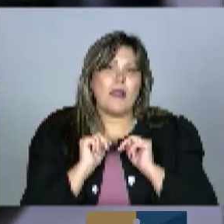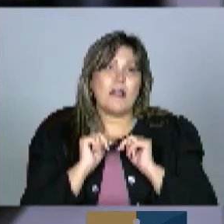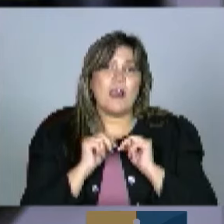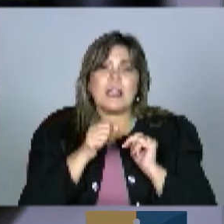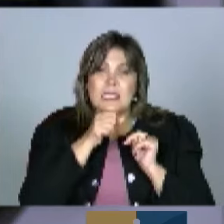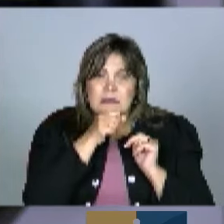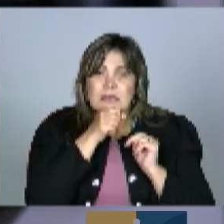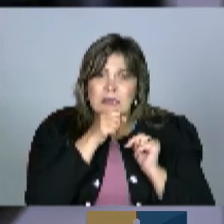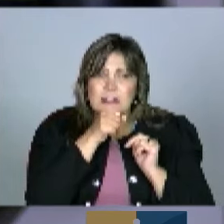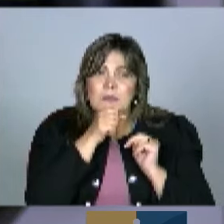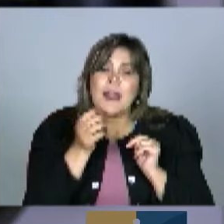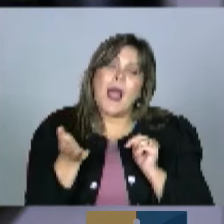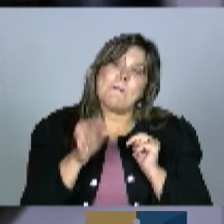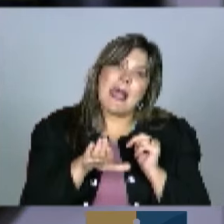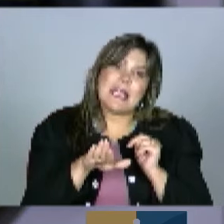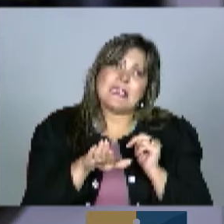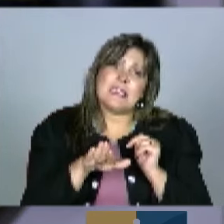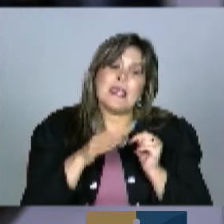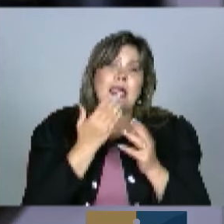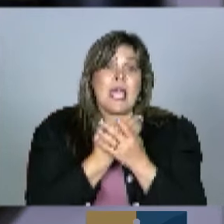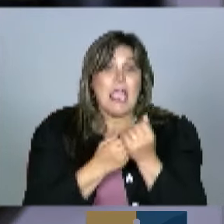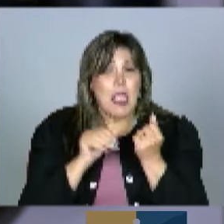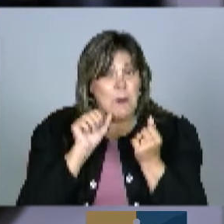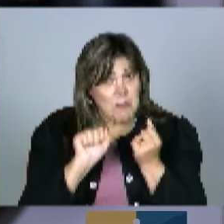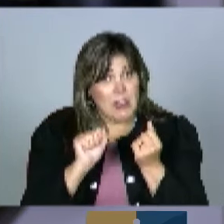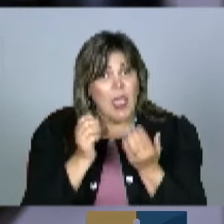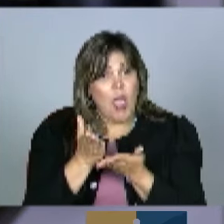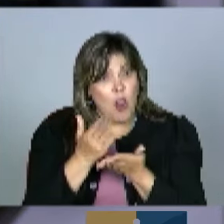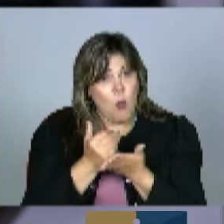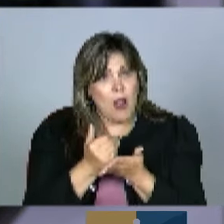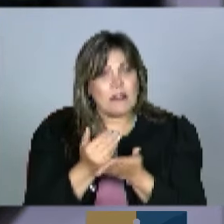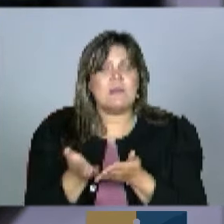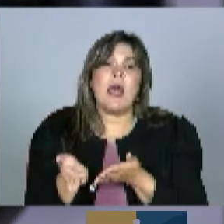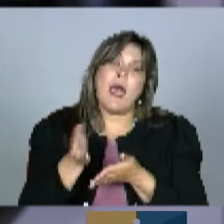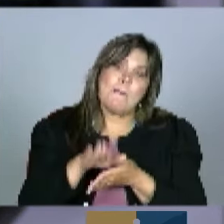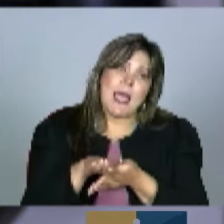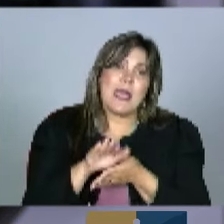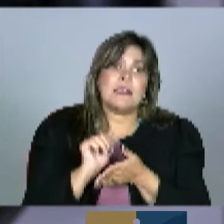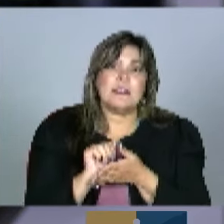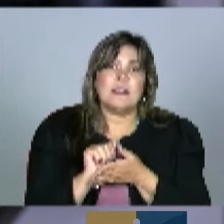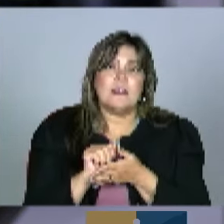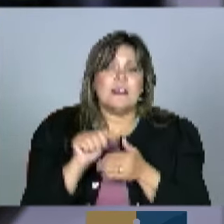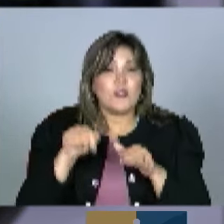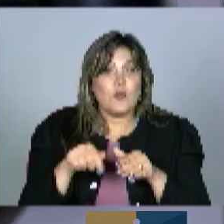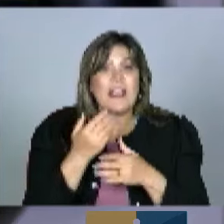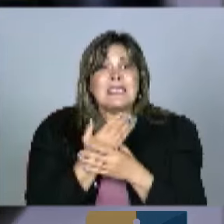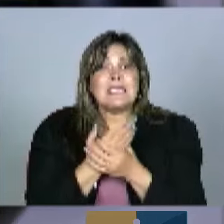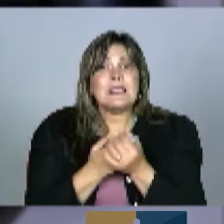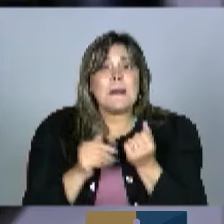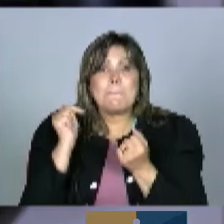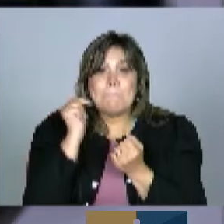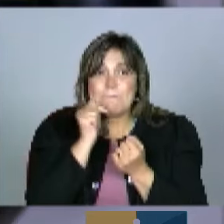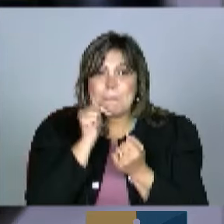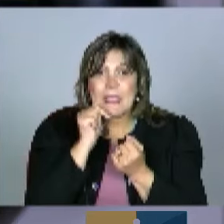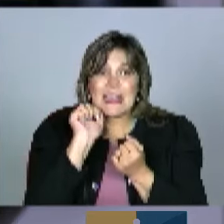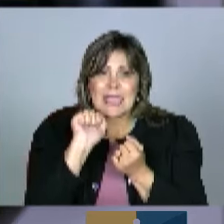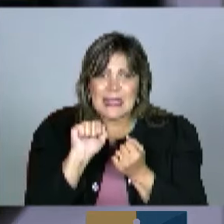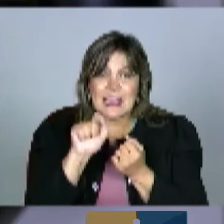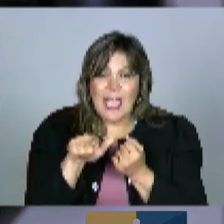كبيره وتوفت وابنها اللي ورث منها توفى فدلوقتي قاعده بنتها مطل